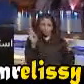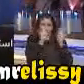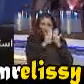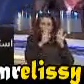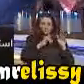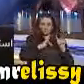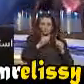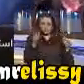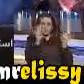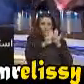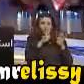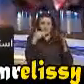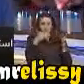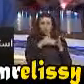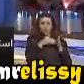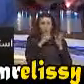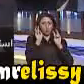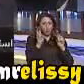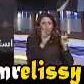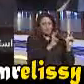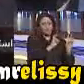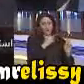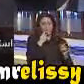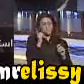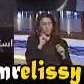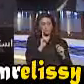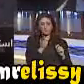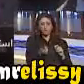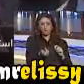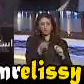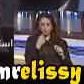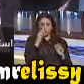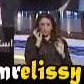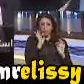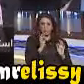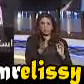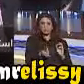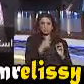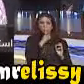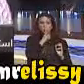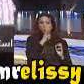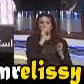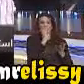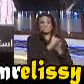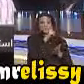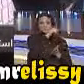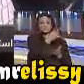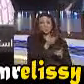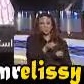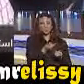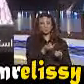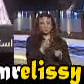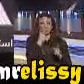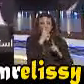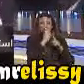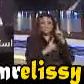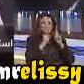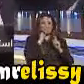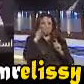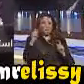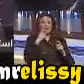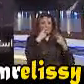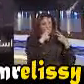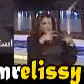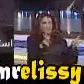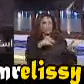وقبلها برضو الموظفين جوه مش عايزين يخلصوا. نعمل احنا ايه؟ ولا حد سال فينا، نكلم مين ونجيب ورقنا من مين؟ نائب المحافظ امبارح طلع وقال النهارده